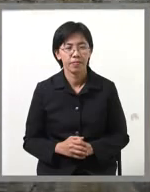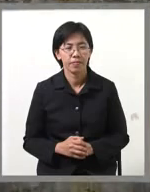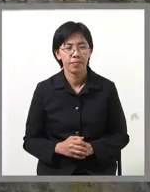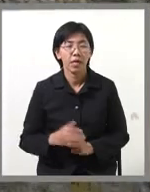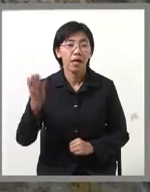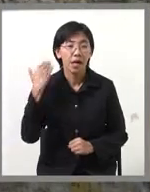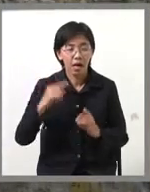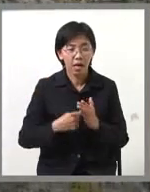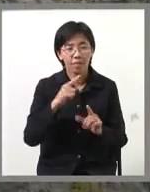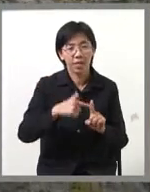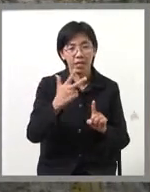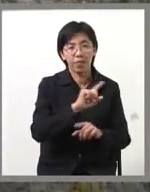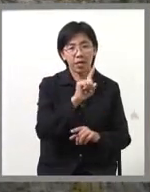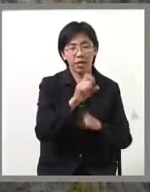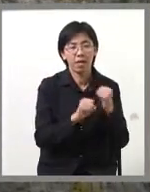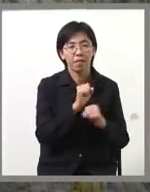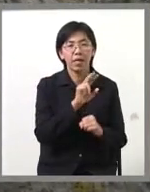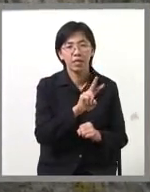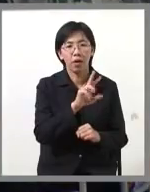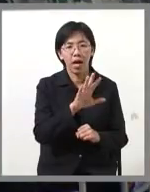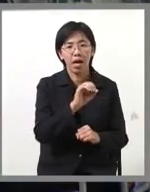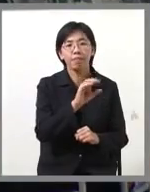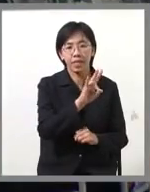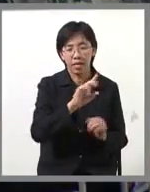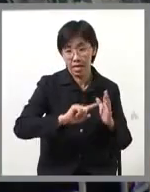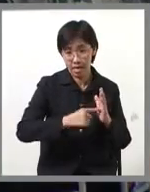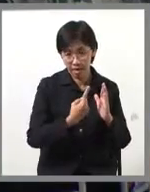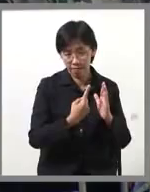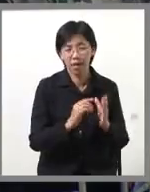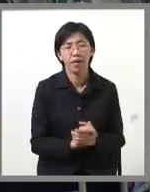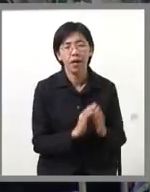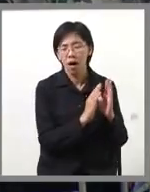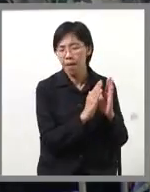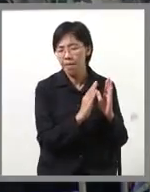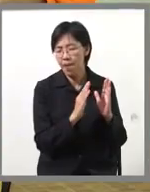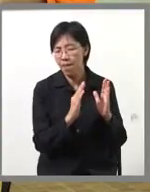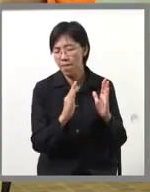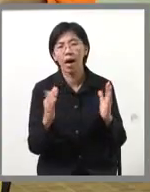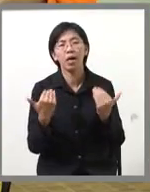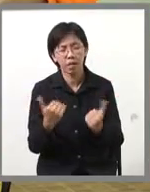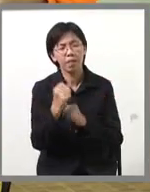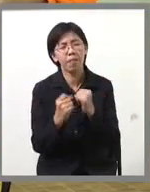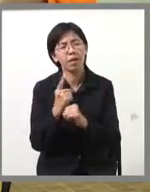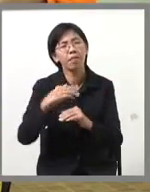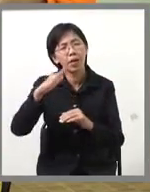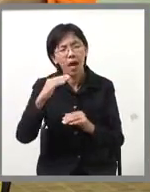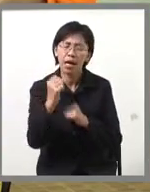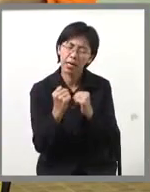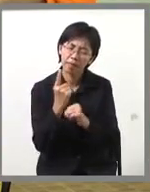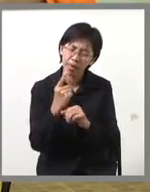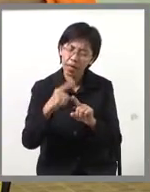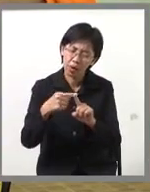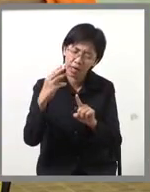เราเริ่มทำมาตั้งแต่วันที่1มีนาคม2557คือปัจจุบันก็ปีกว่